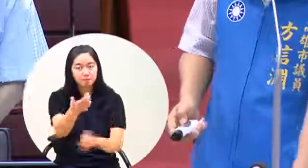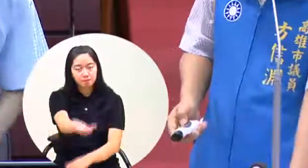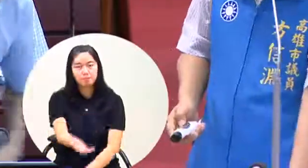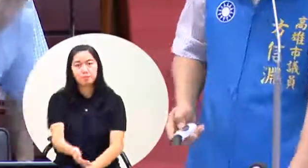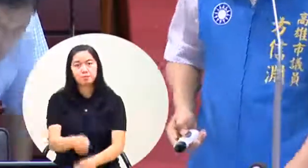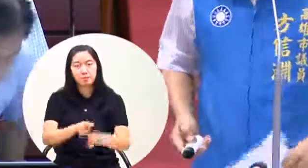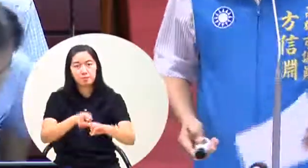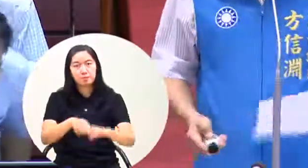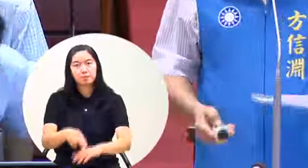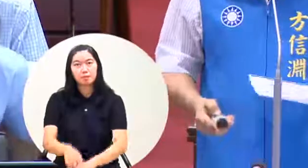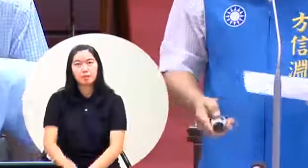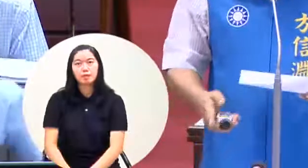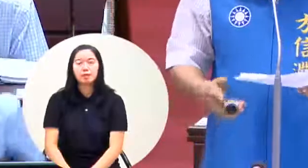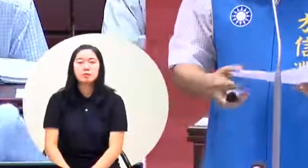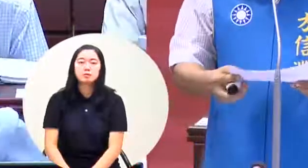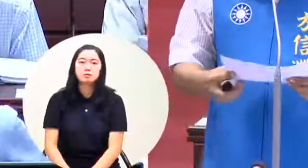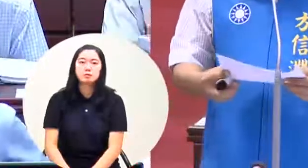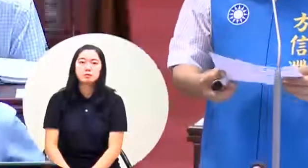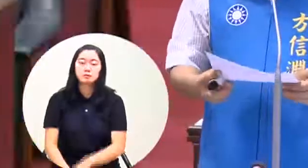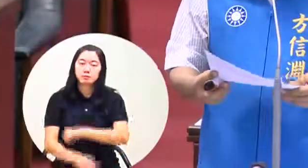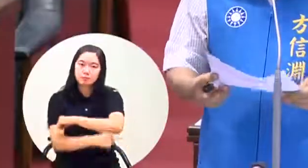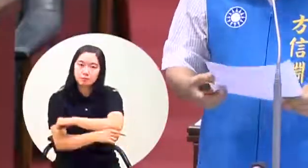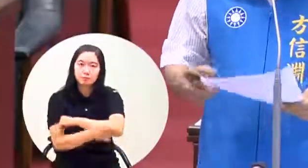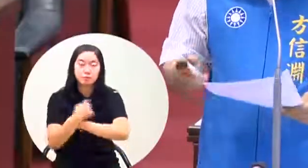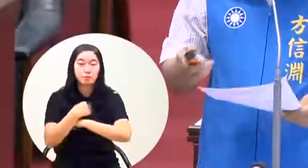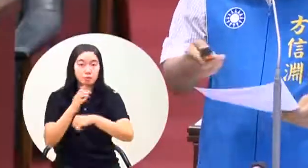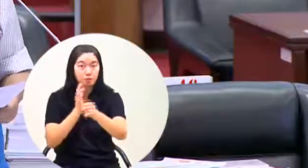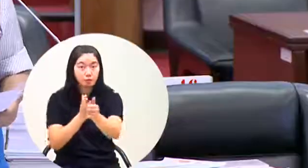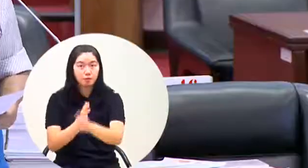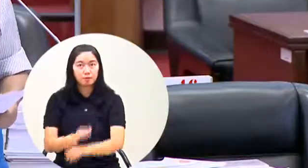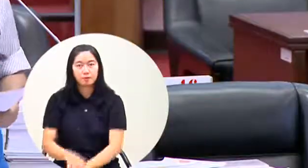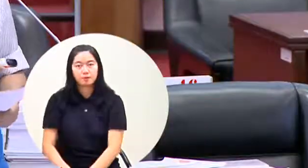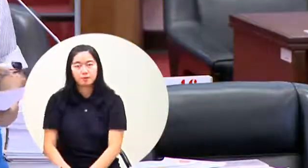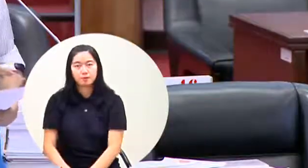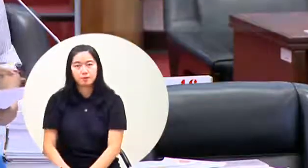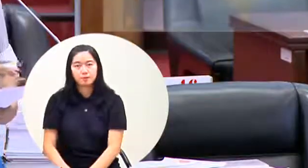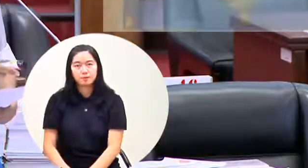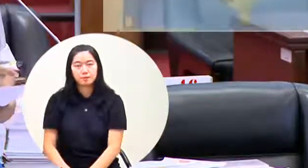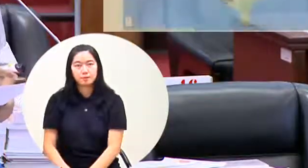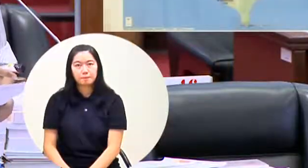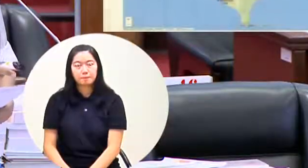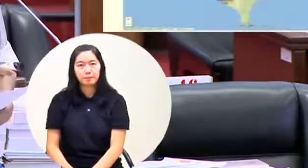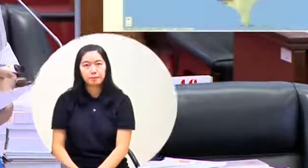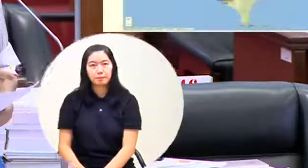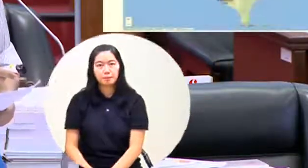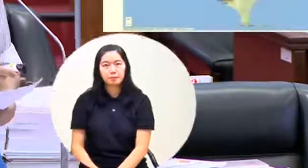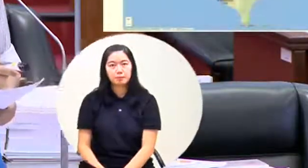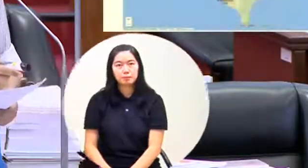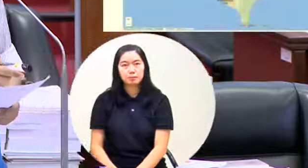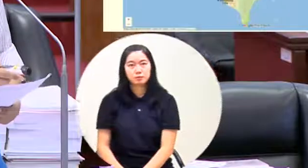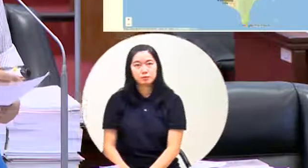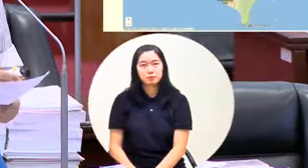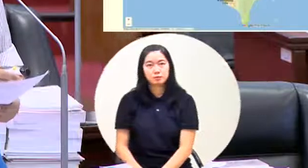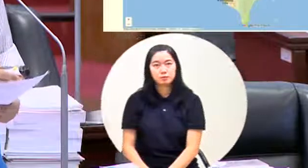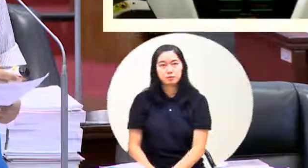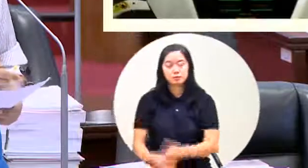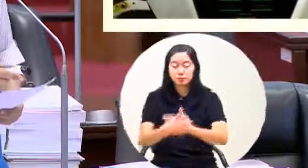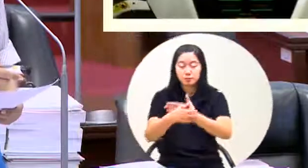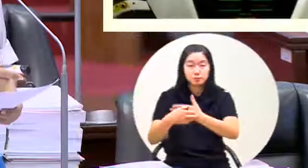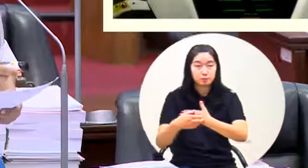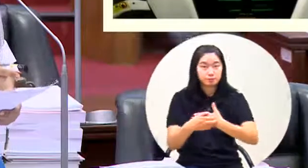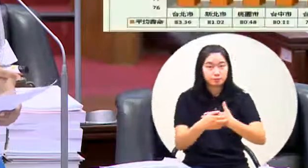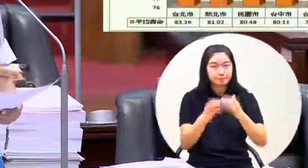坐，谢谢。啊，最后一点哈，等啊，请啊，我请教那个啊，卫生局长哈，